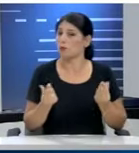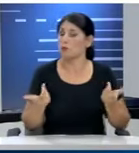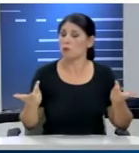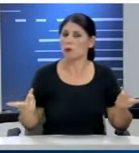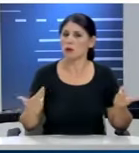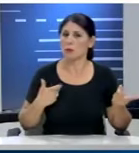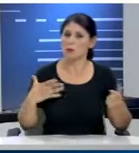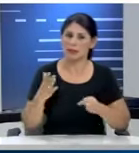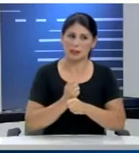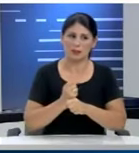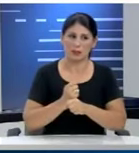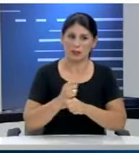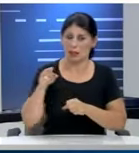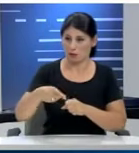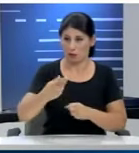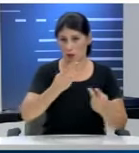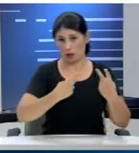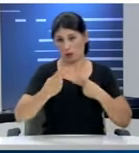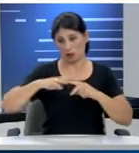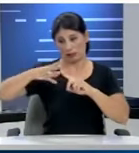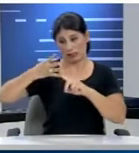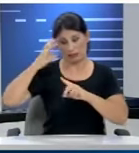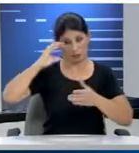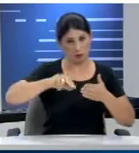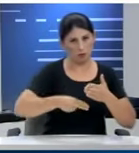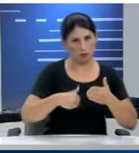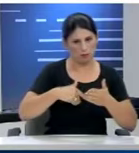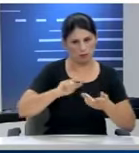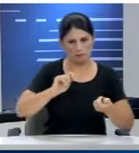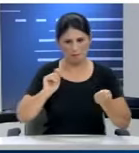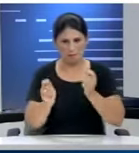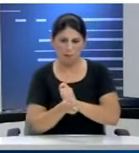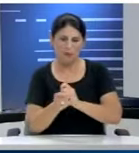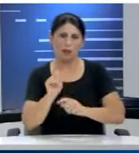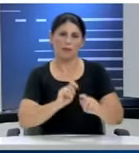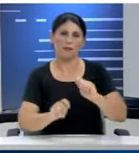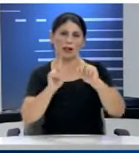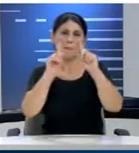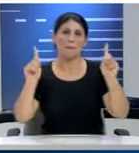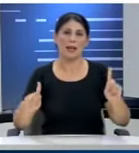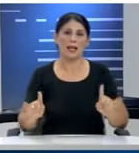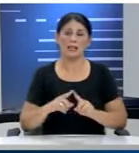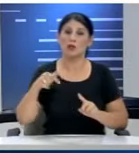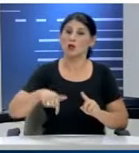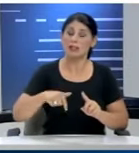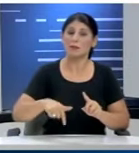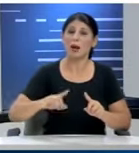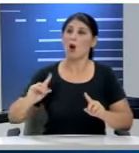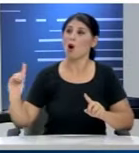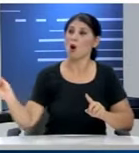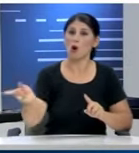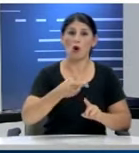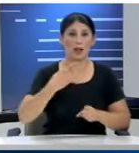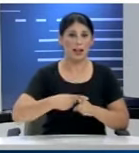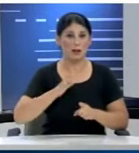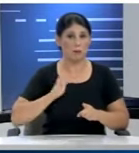καταφέραμε, αντί για τέταρτο μνημόνιο που μας λέγατε, να δημιουργήσουμε ένα πλαίσιο όπου σήμερα όλοι οι Έλληνες πολίτες